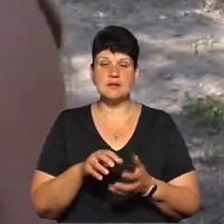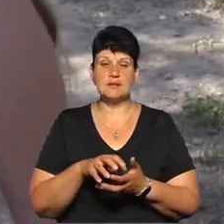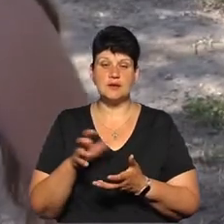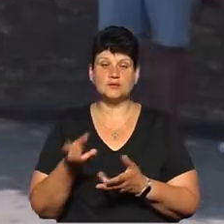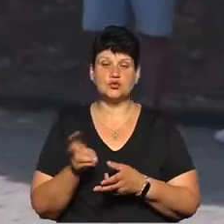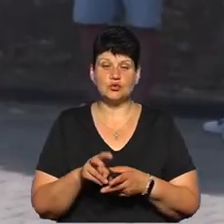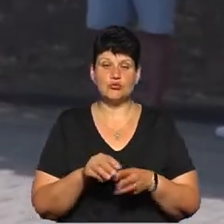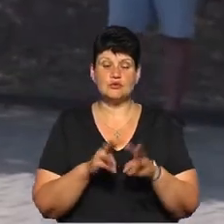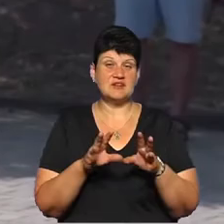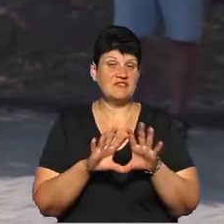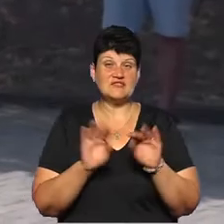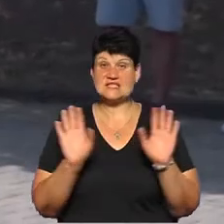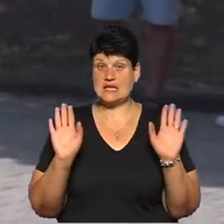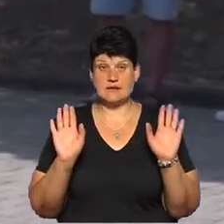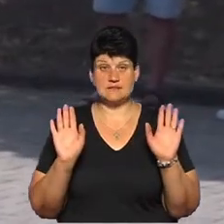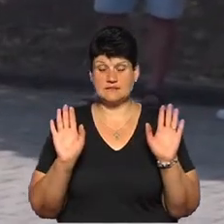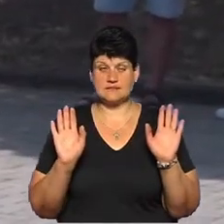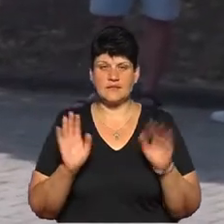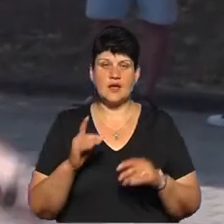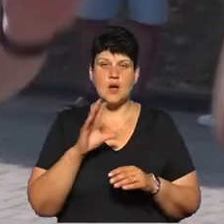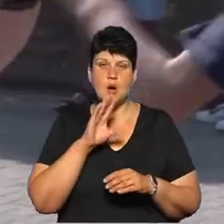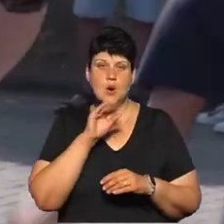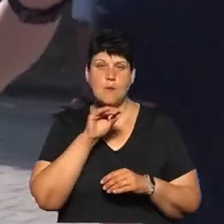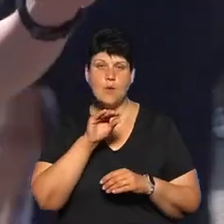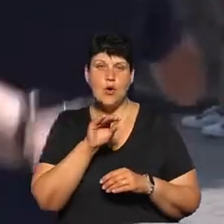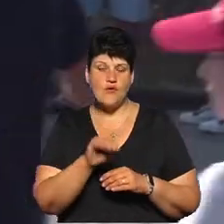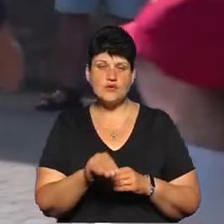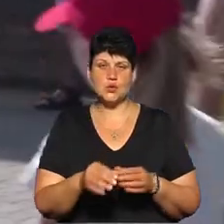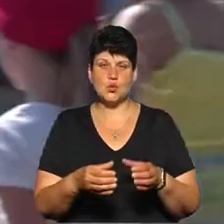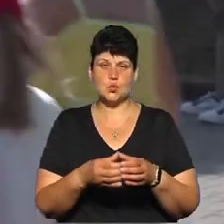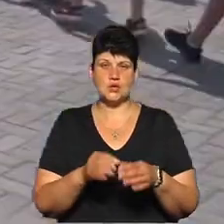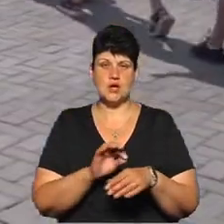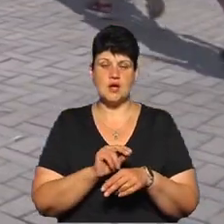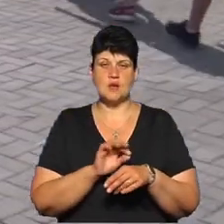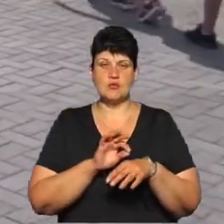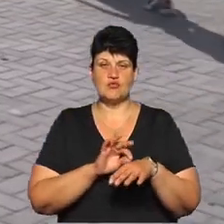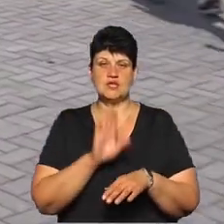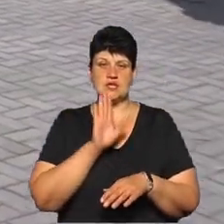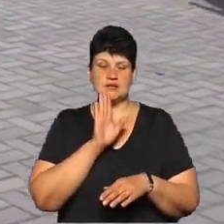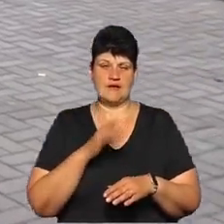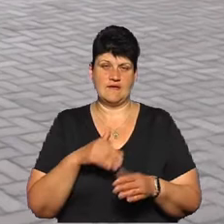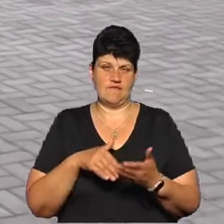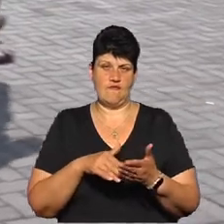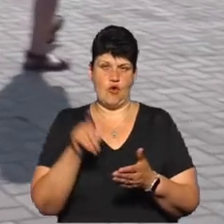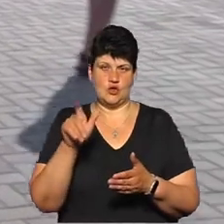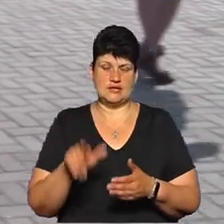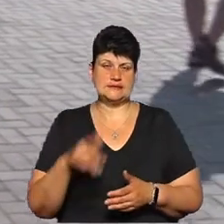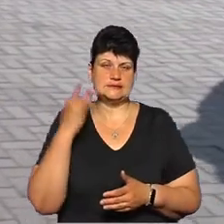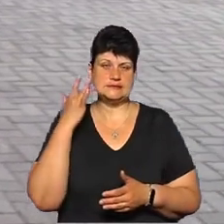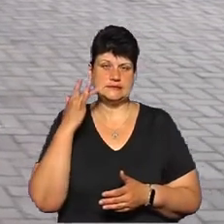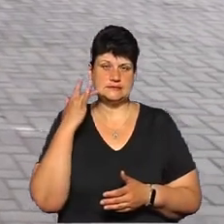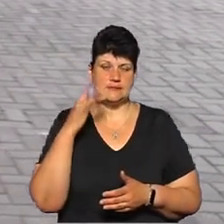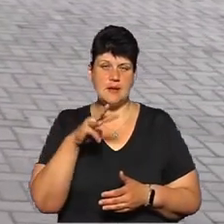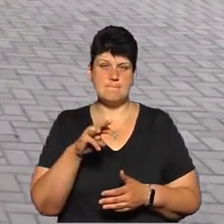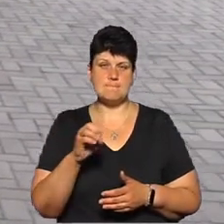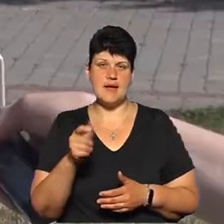посвятив та й усе. Мовні гуртки у таборі проводить волонтерка зі США Меган. Жінка каже, попри війну вирішила приїхати, щоб навчати